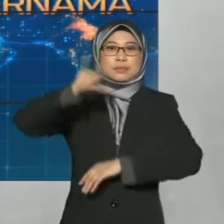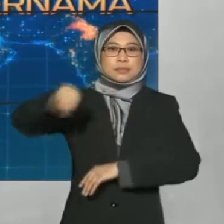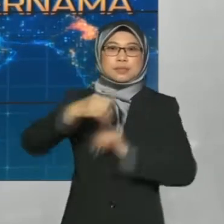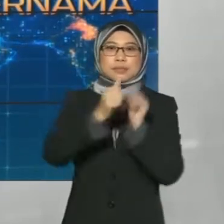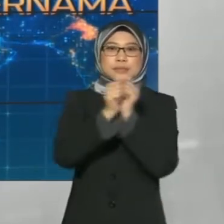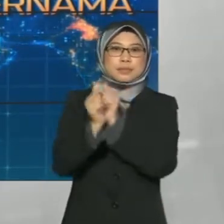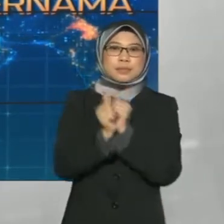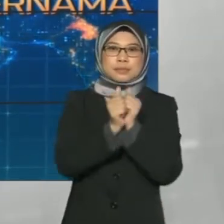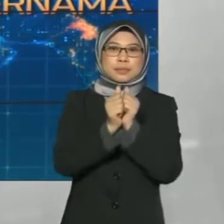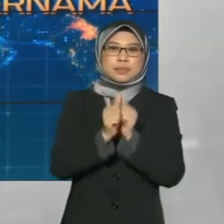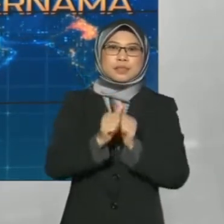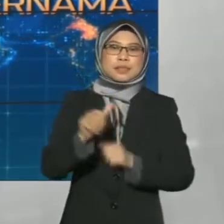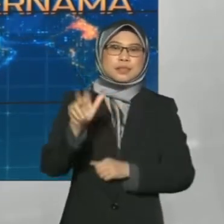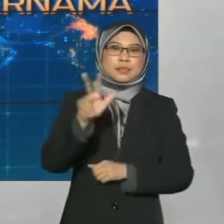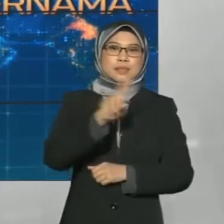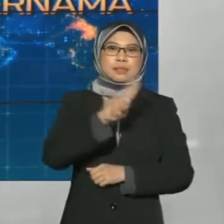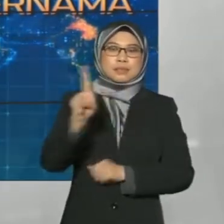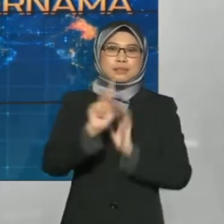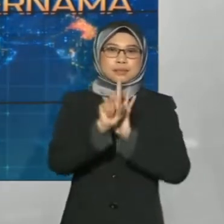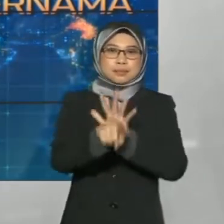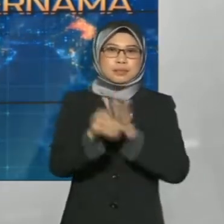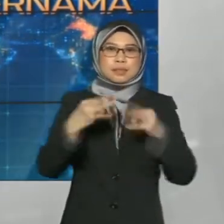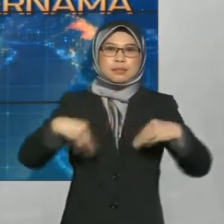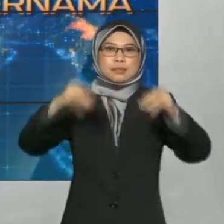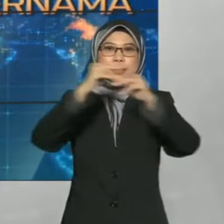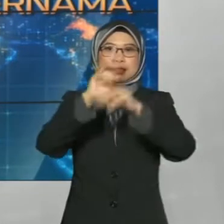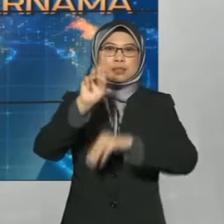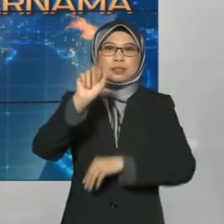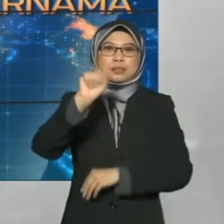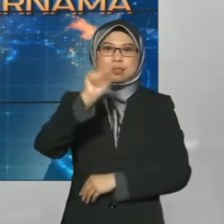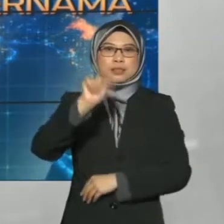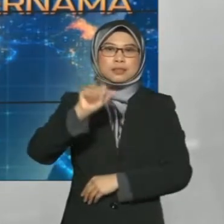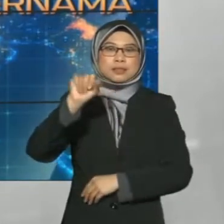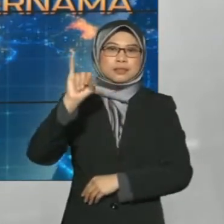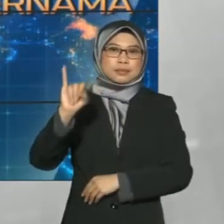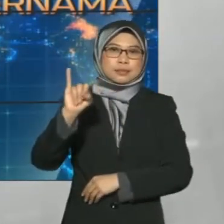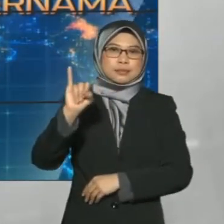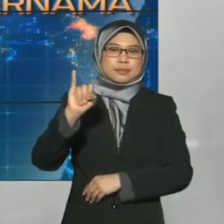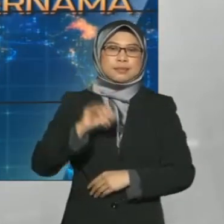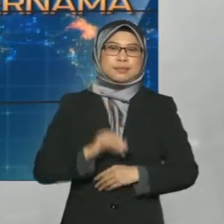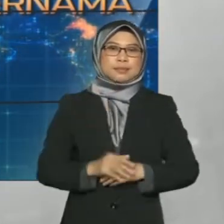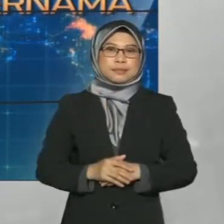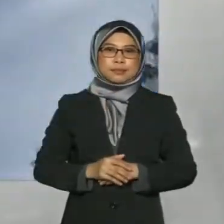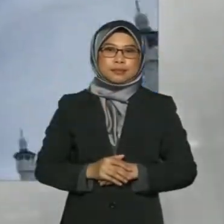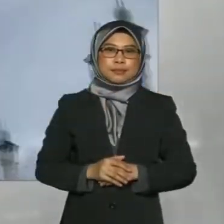bersama kira-kira 3000ah di masjid Tengku razaleigh Wu sang